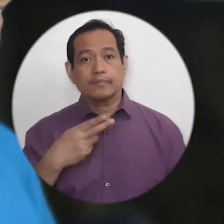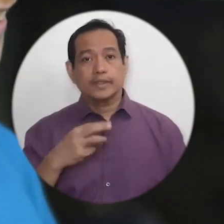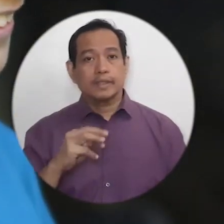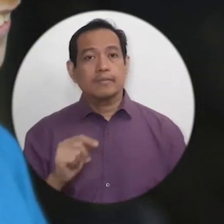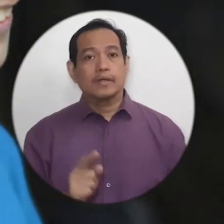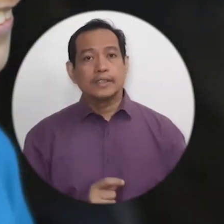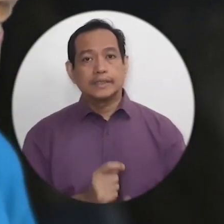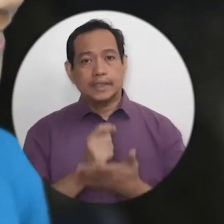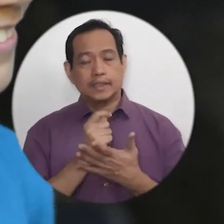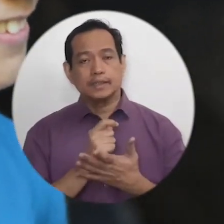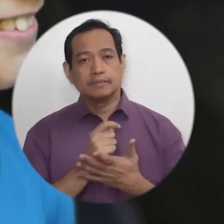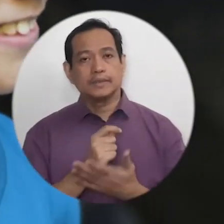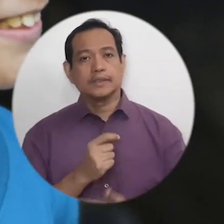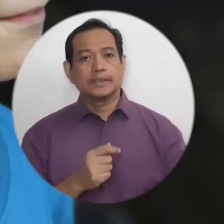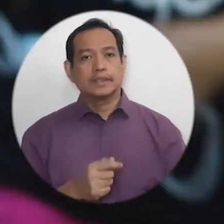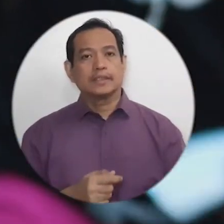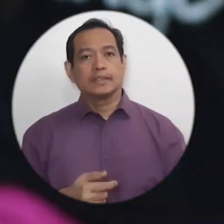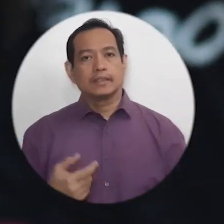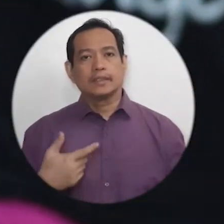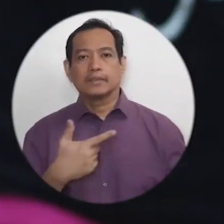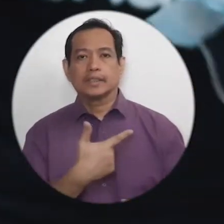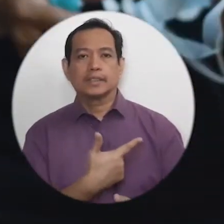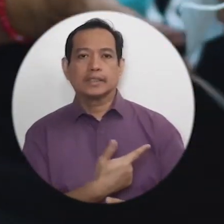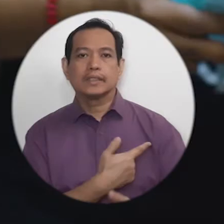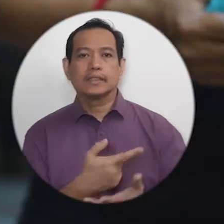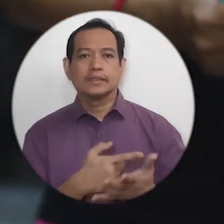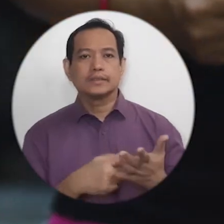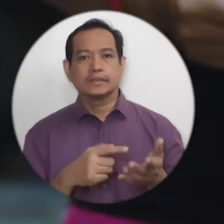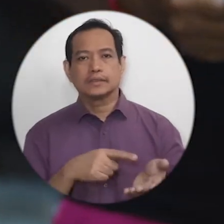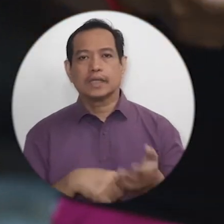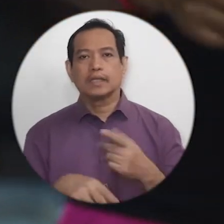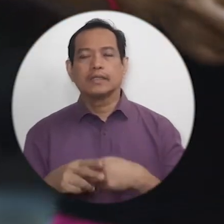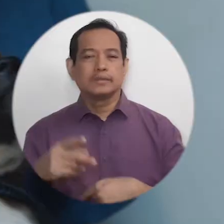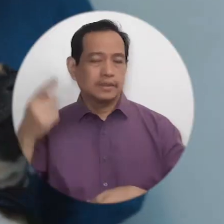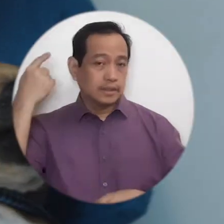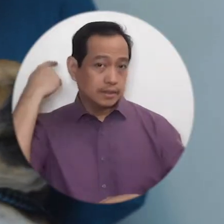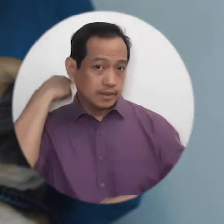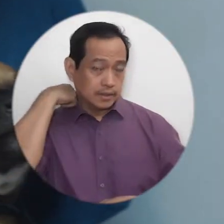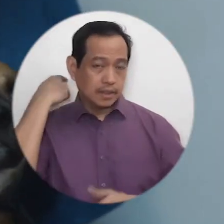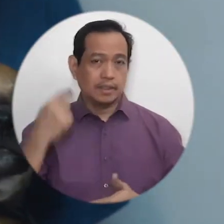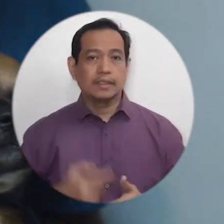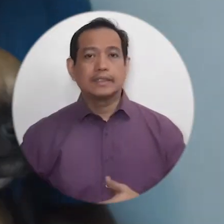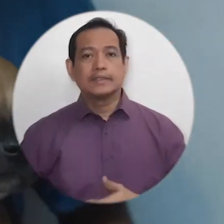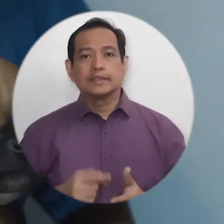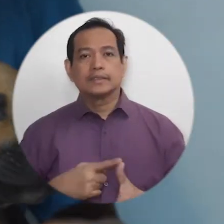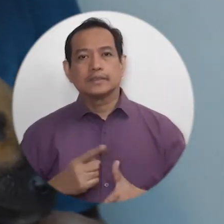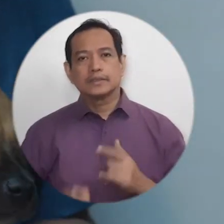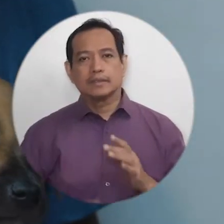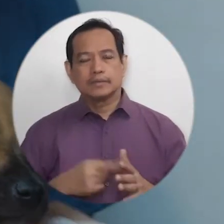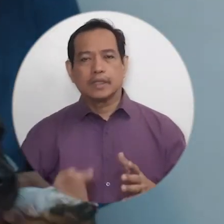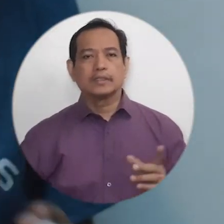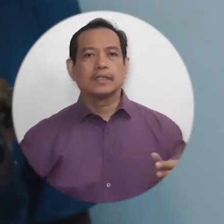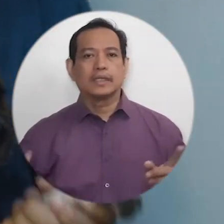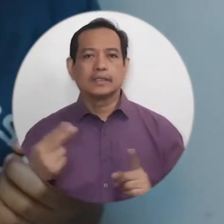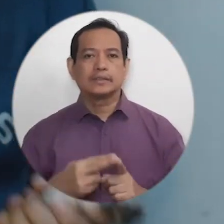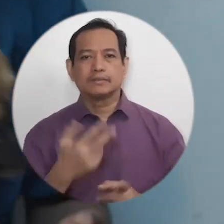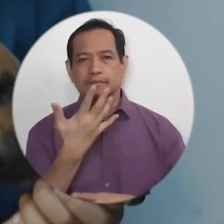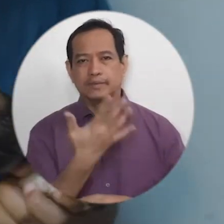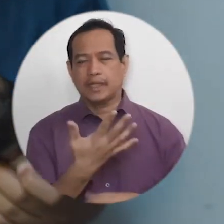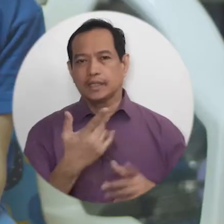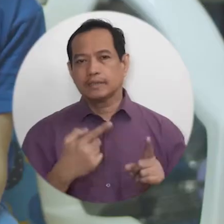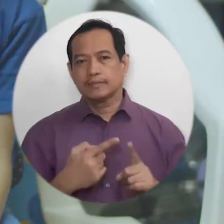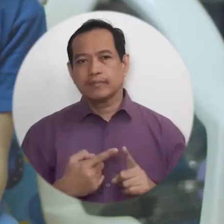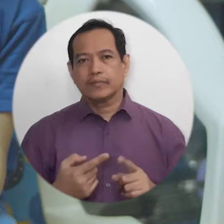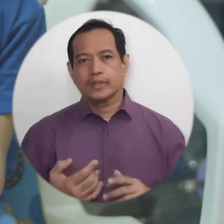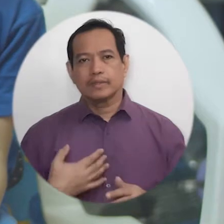nagki-chemotherapy po ako. Tinutusukan po ako sa kamay, sa likod. Minsan po, umaabot pa po ng 5, siya